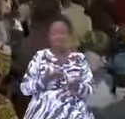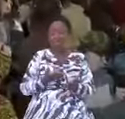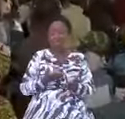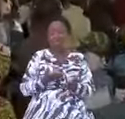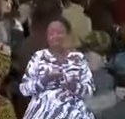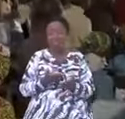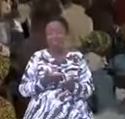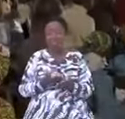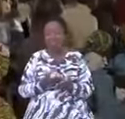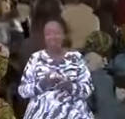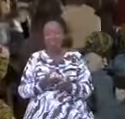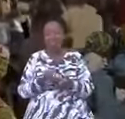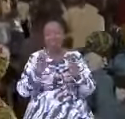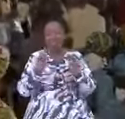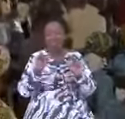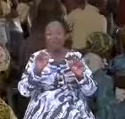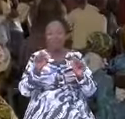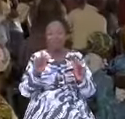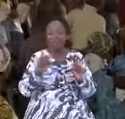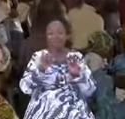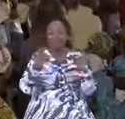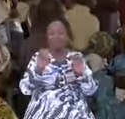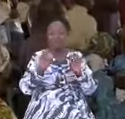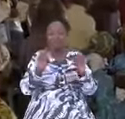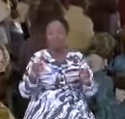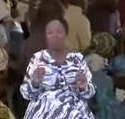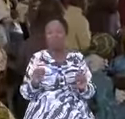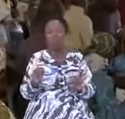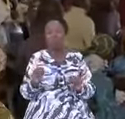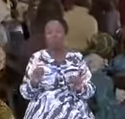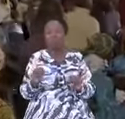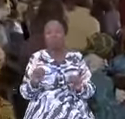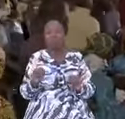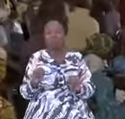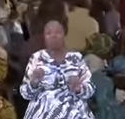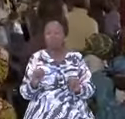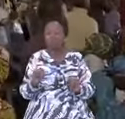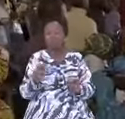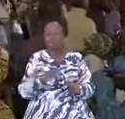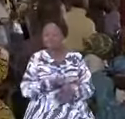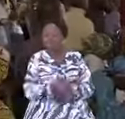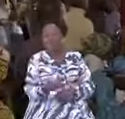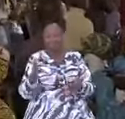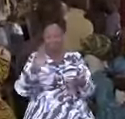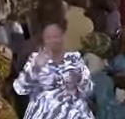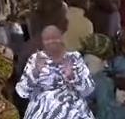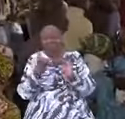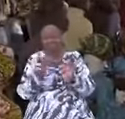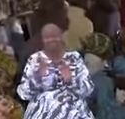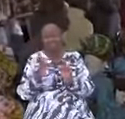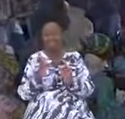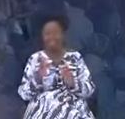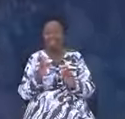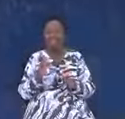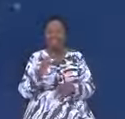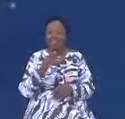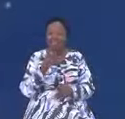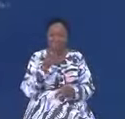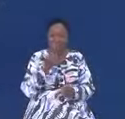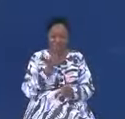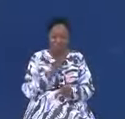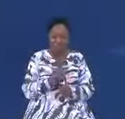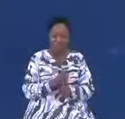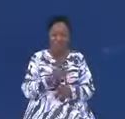twitter ou l'heure des réseaux sociaux vous êtes très important pour